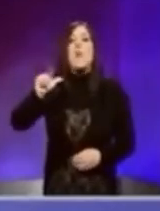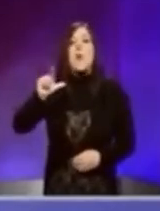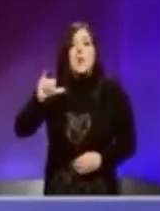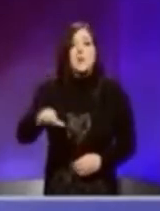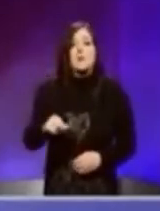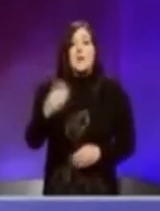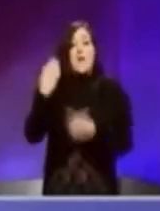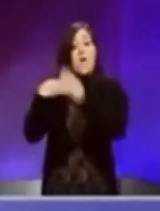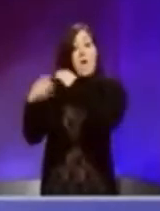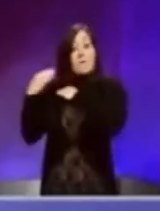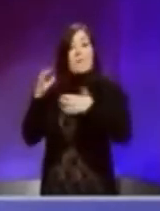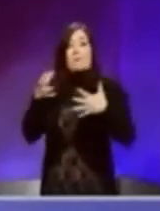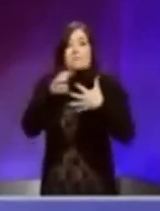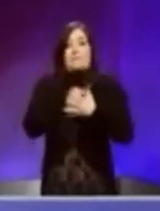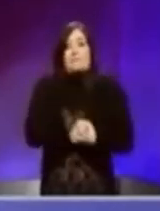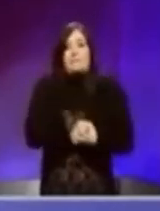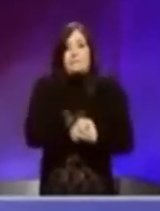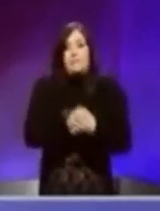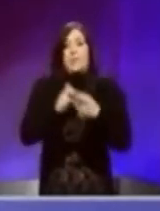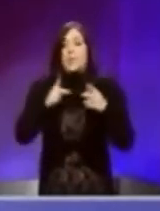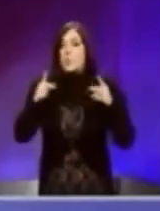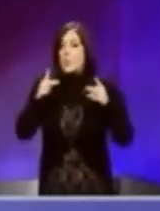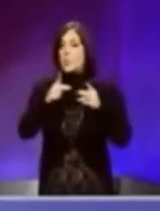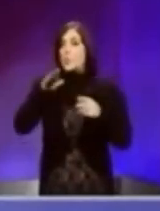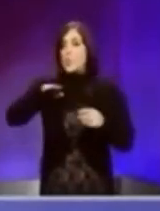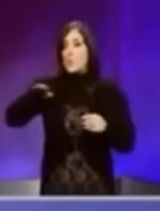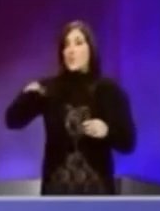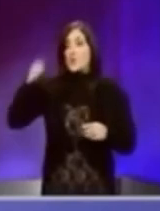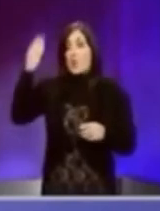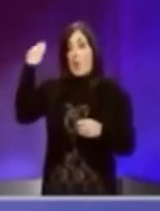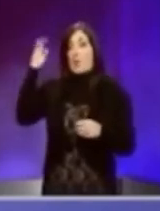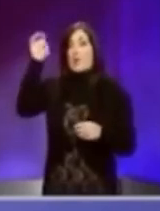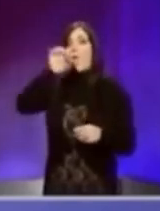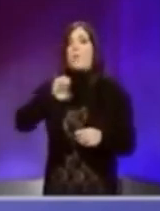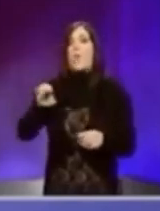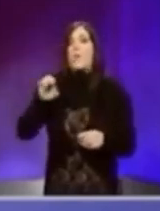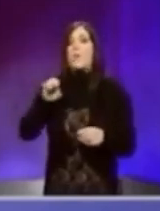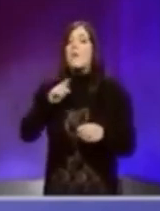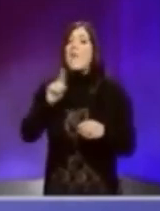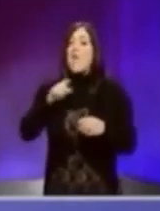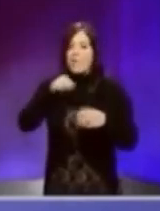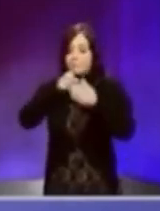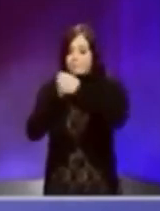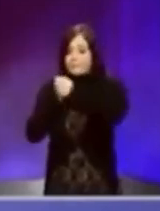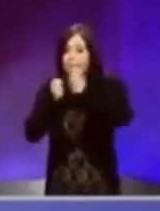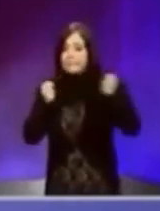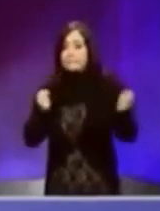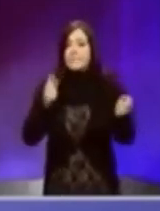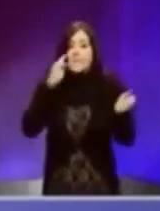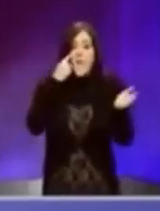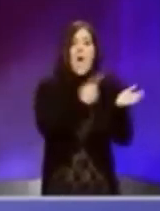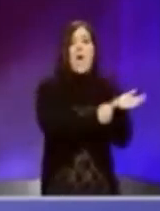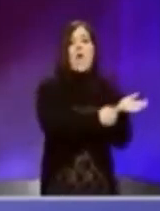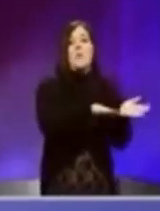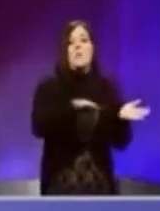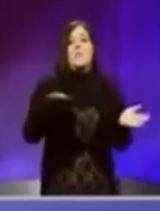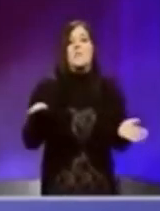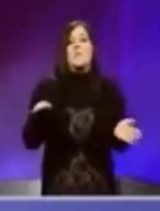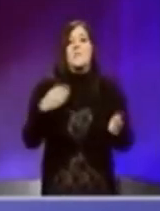u li hemm l-obbligu biex l-opinjoni pubblika tkun taf eżattament x'inhu jiġri u x'ġara u